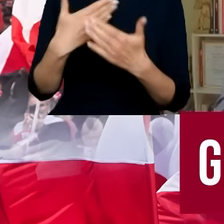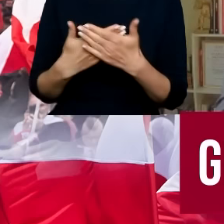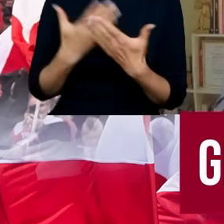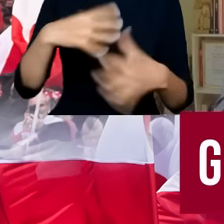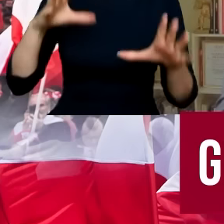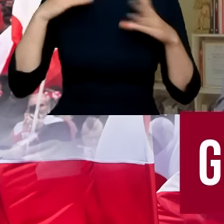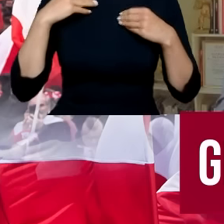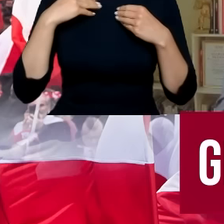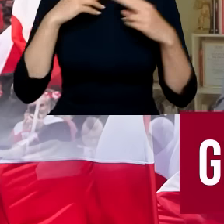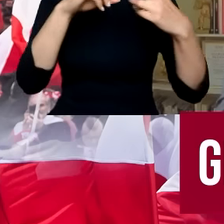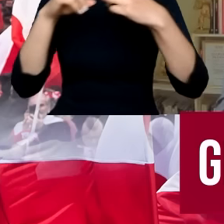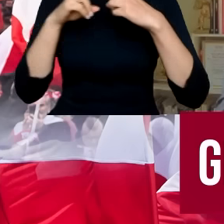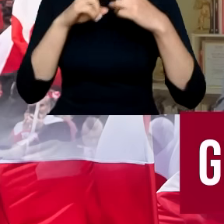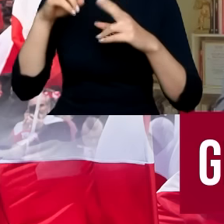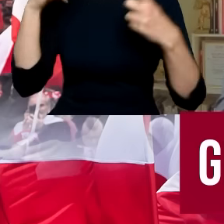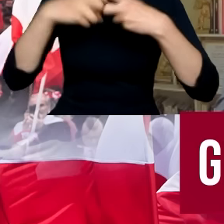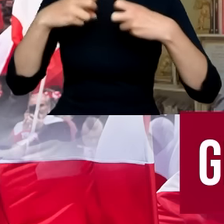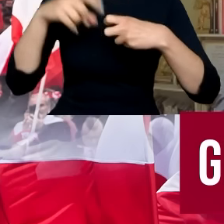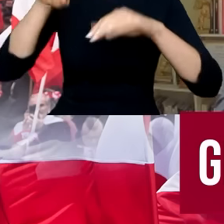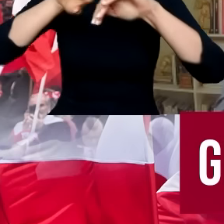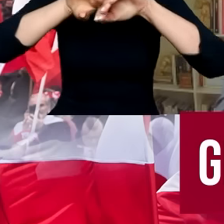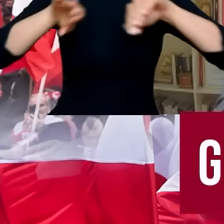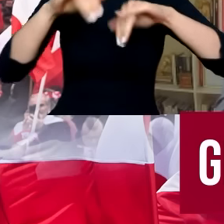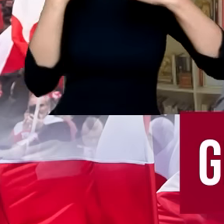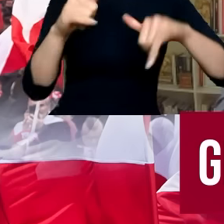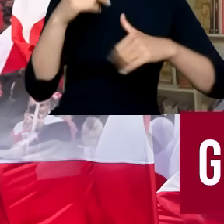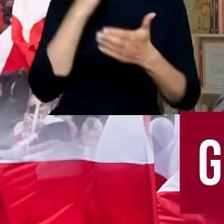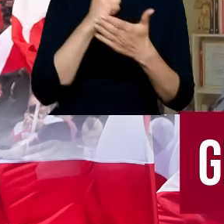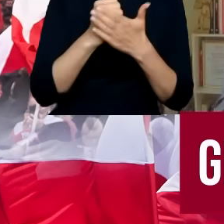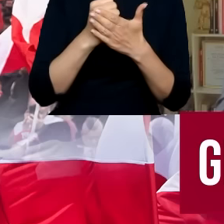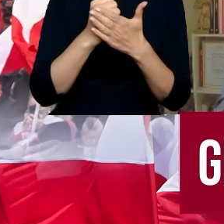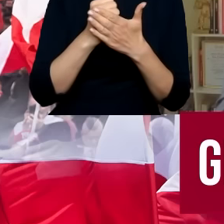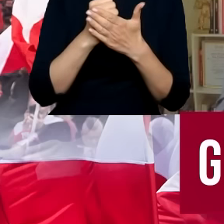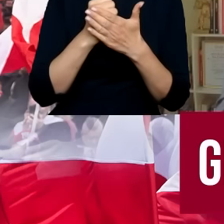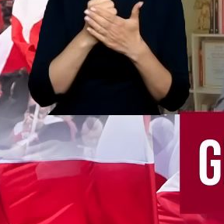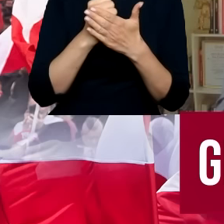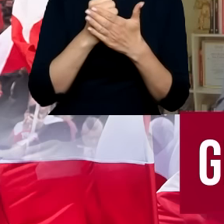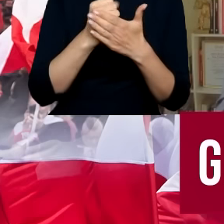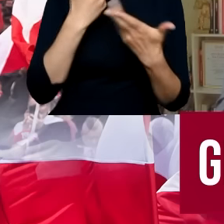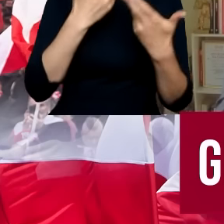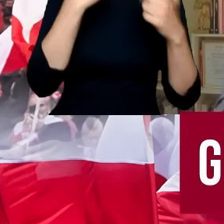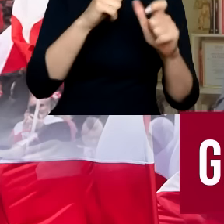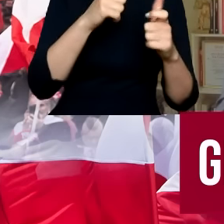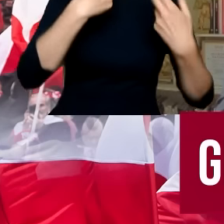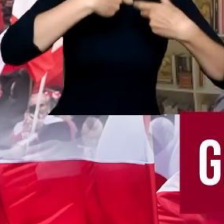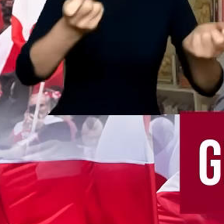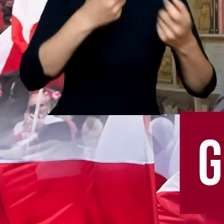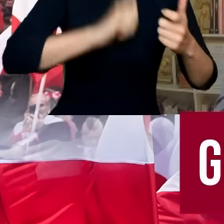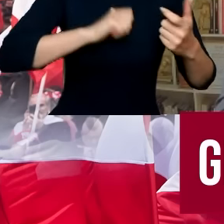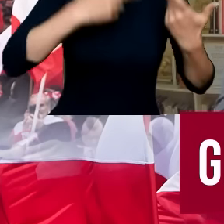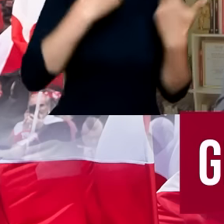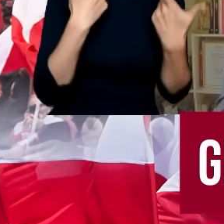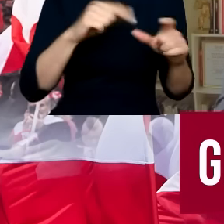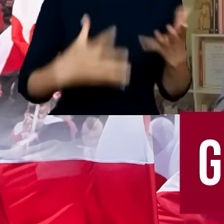konsensus w ramach Brukseli oddzielna sprawa że tutaj no klasyczne powiedzenie cnote stracił rubla nie zarobił i teraz właśnie będzie za to PiS